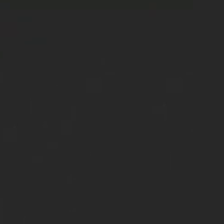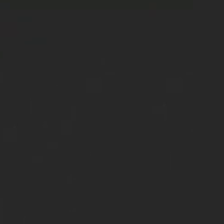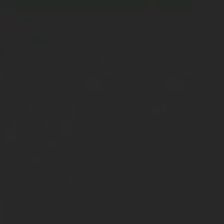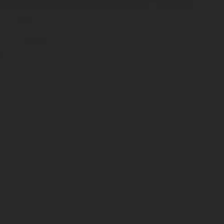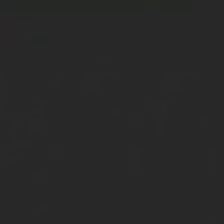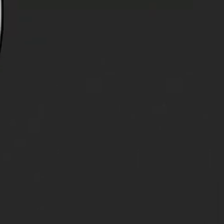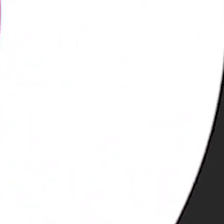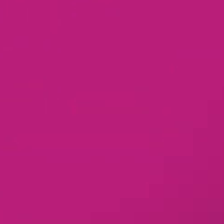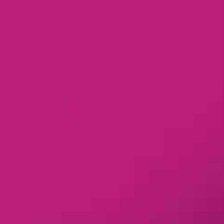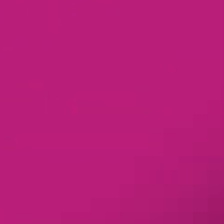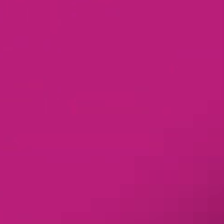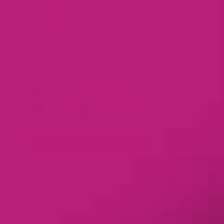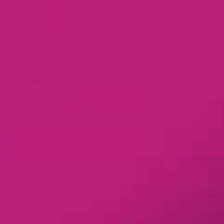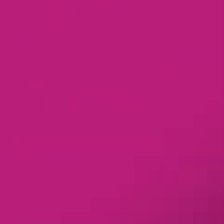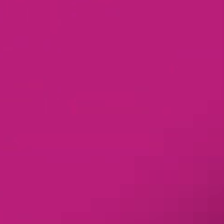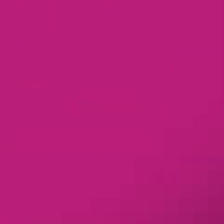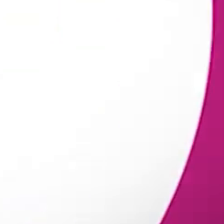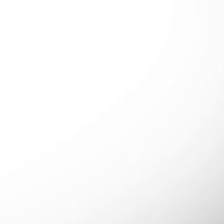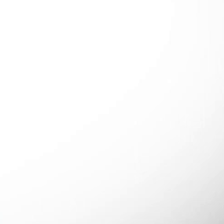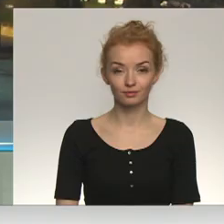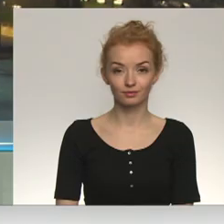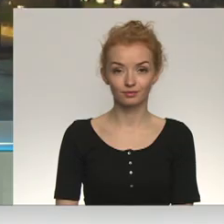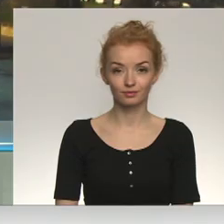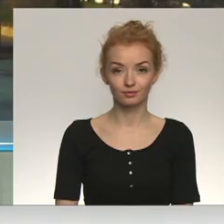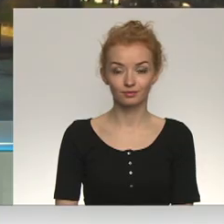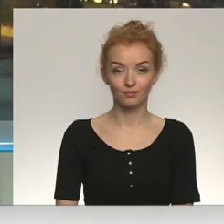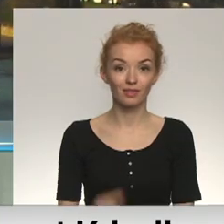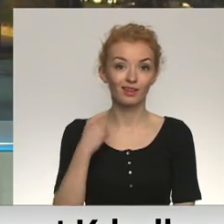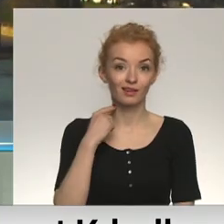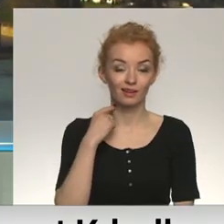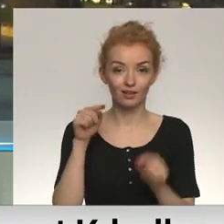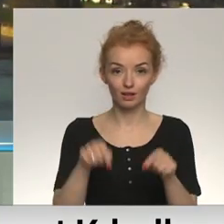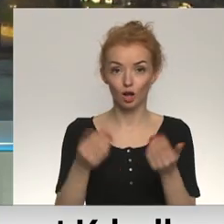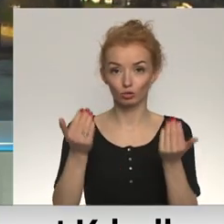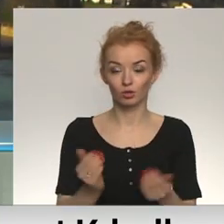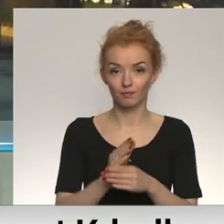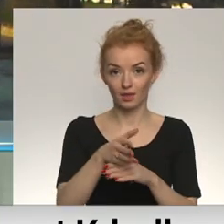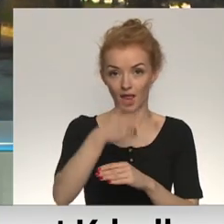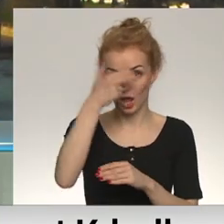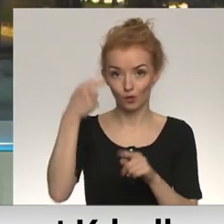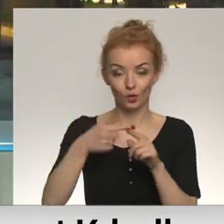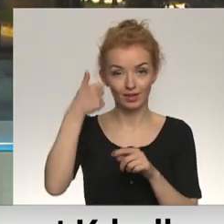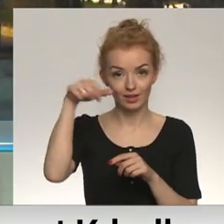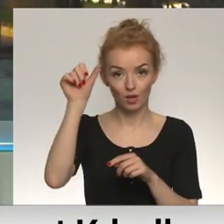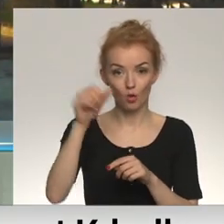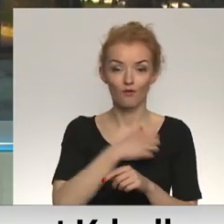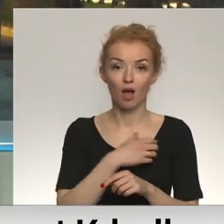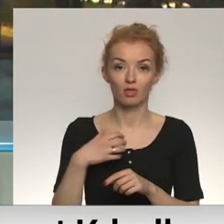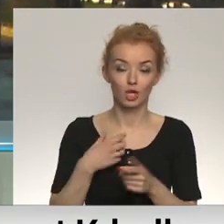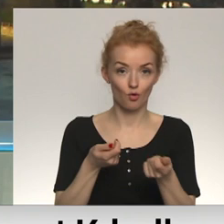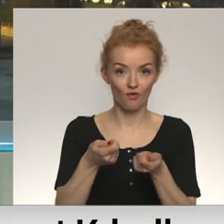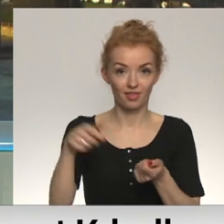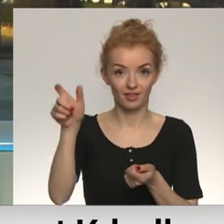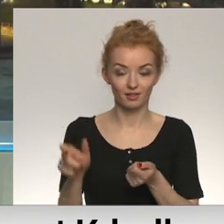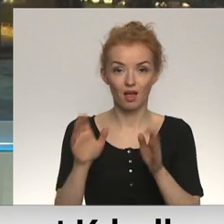Re, viss ēters ir te! Tikmēr Rīgā šodien viesojās Lietuvas un Igaunijas valdību vadītājas,